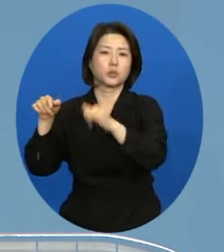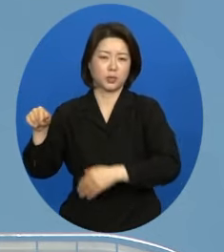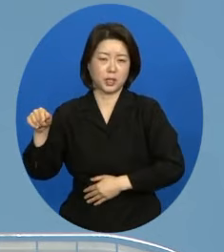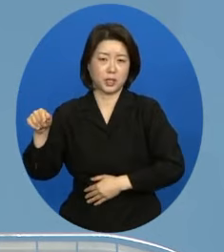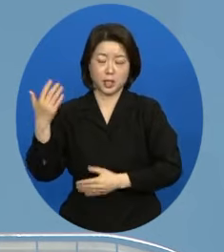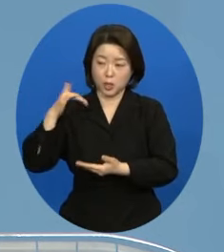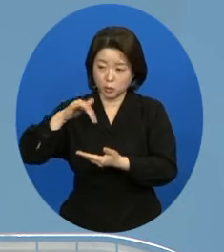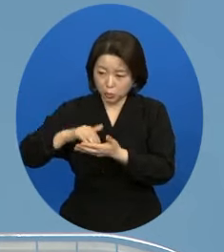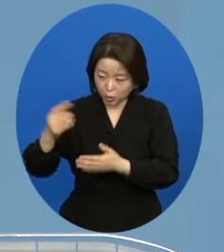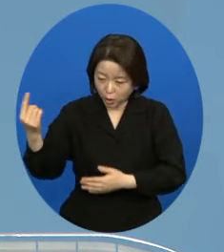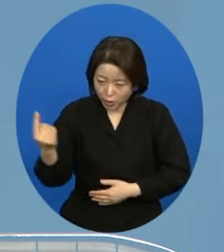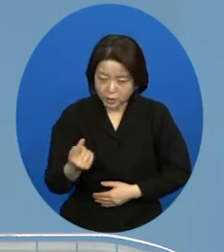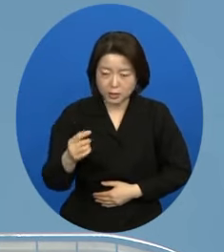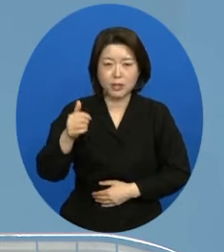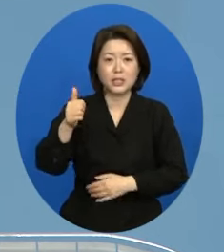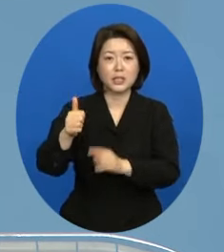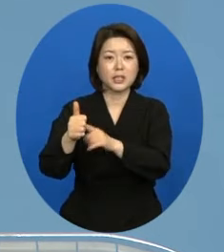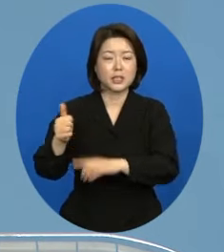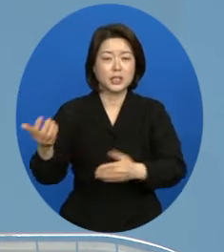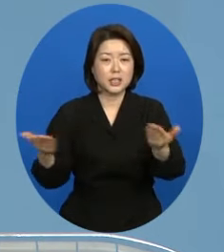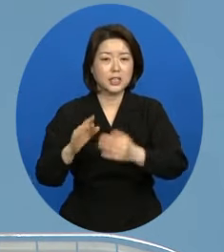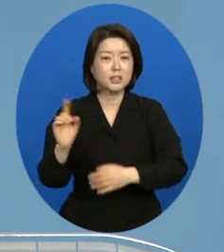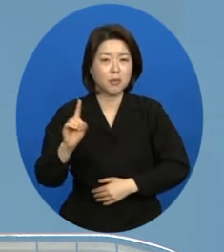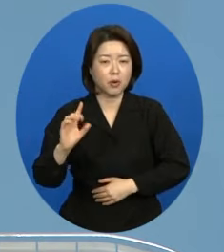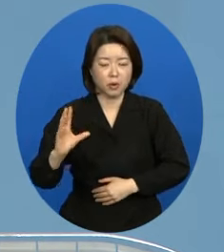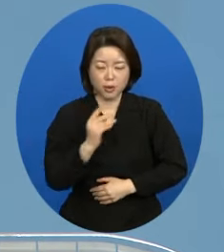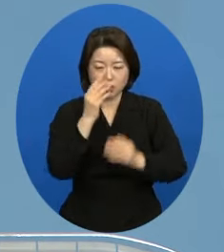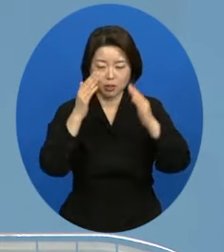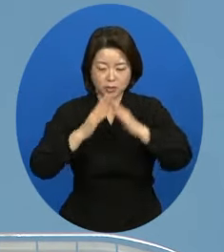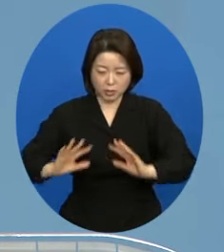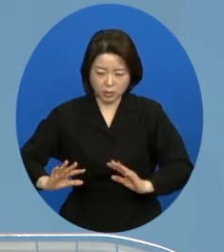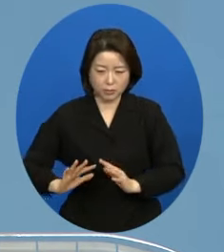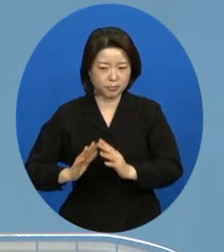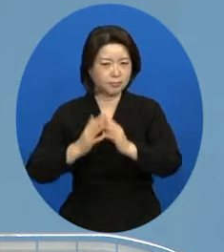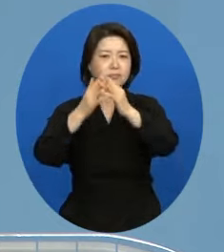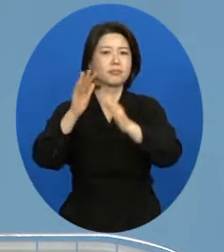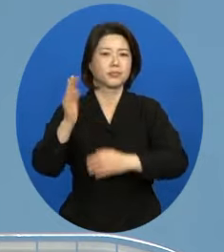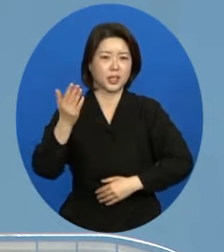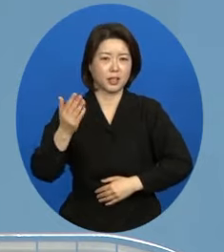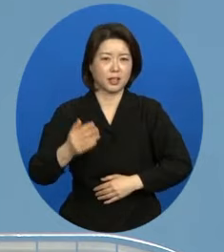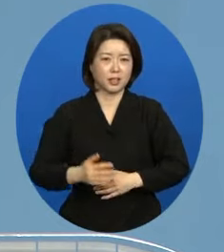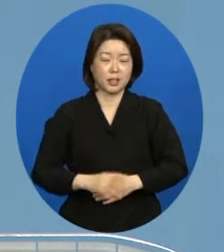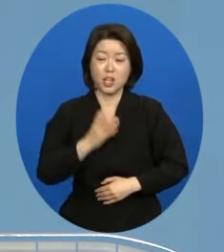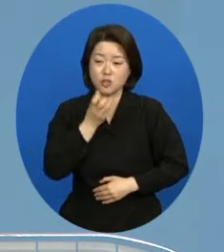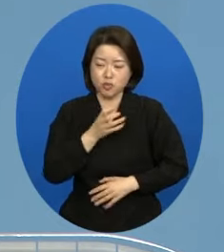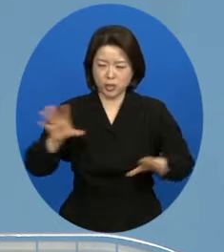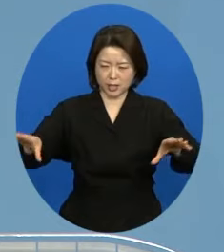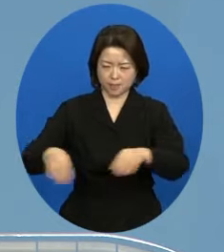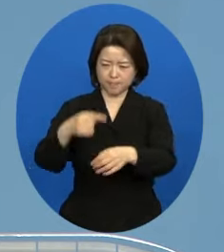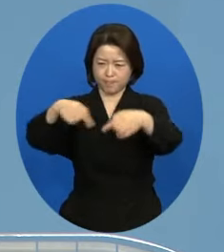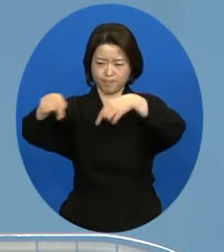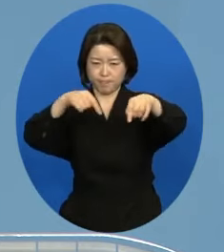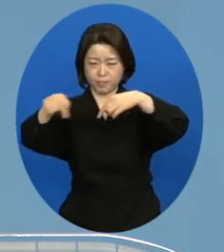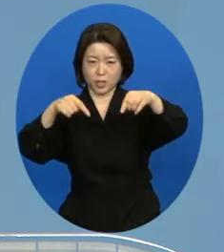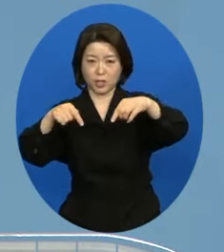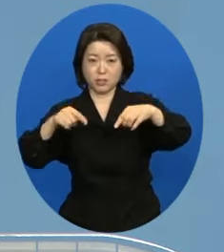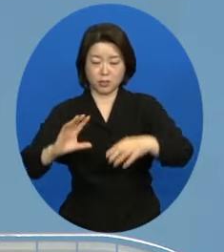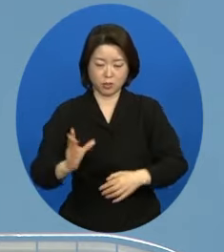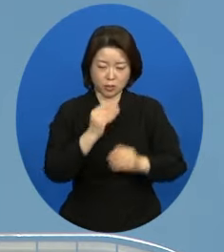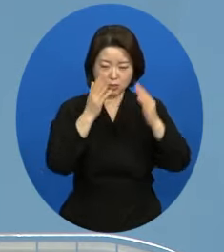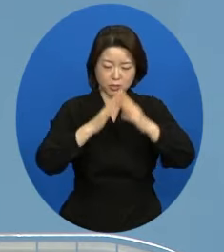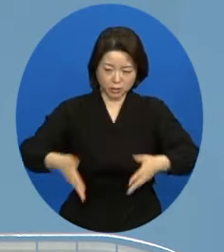무엇인가 바로 무엇이냐면 성전을 재건하게 되는 거 유다의 총독이 되어서 성전을 건을